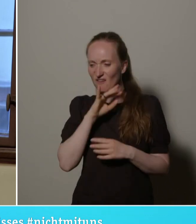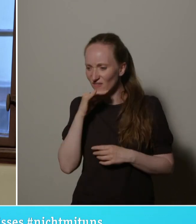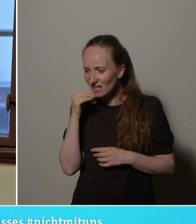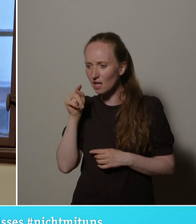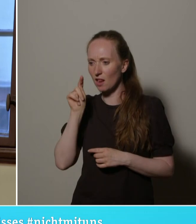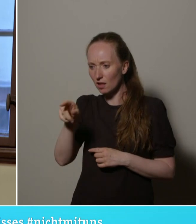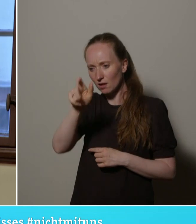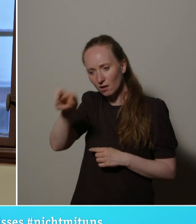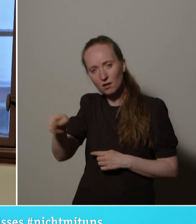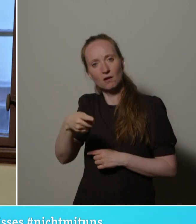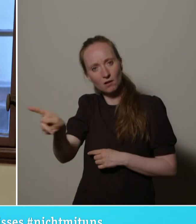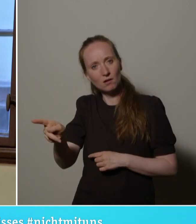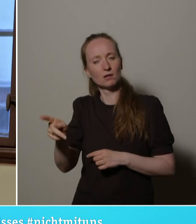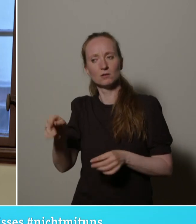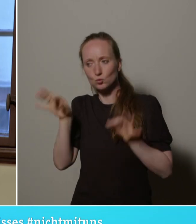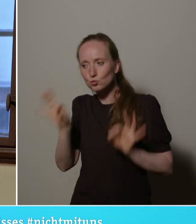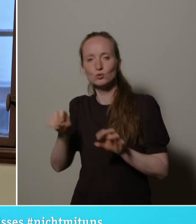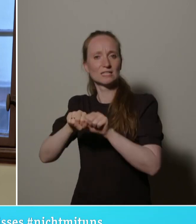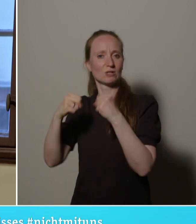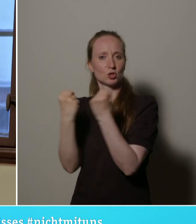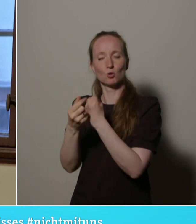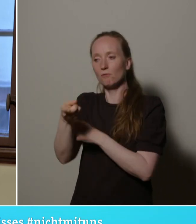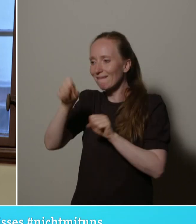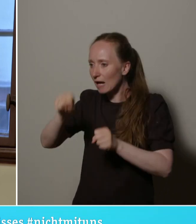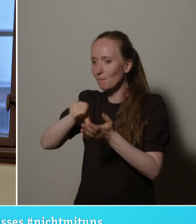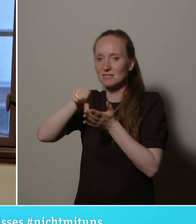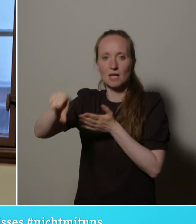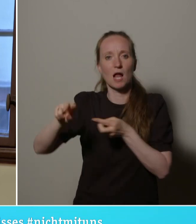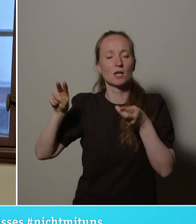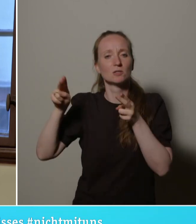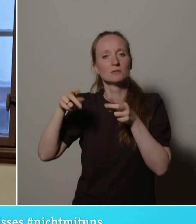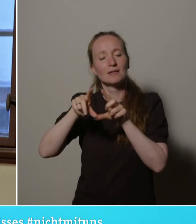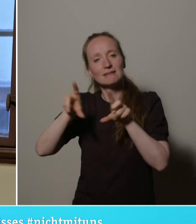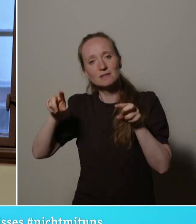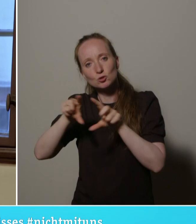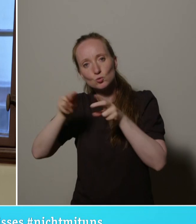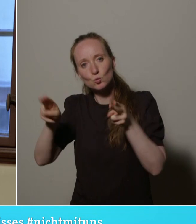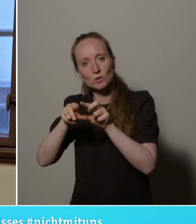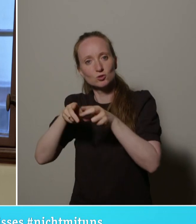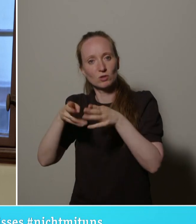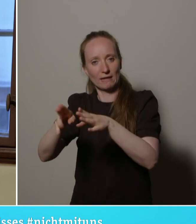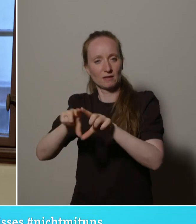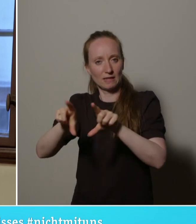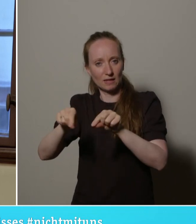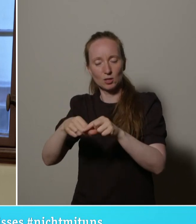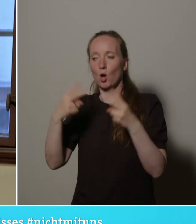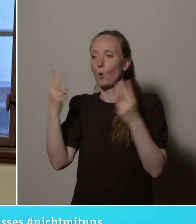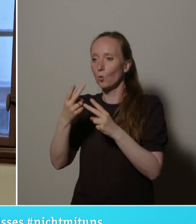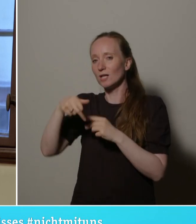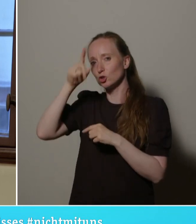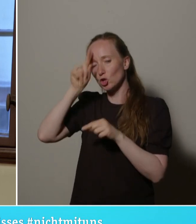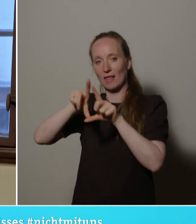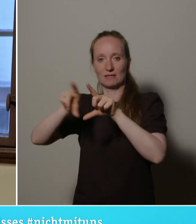leisten, als auch ein Deutschlandticket leisten, wenn sie häufigere Nutzer sind. Es ist eine